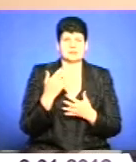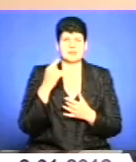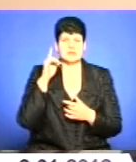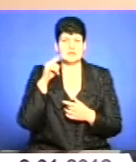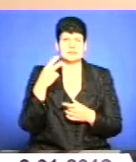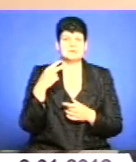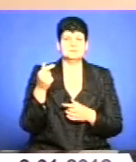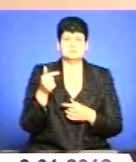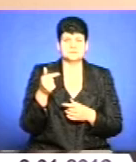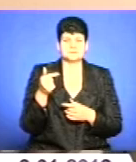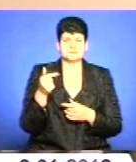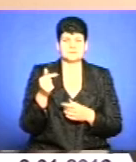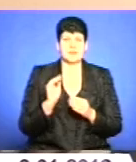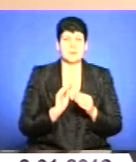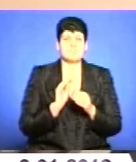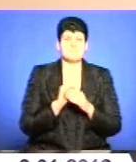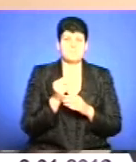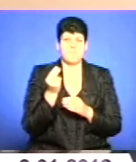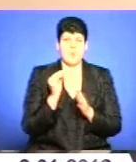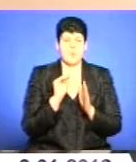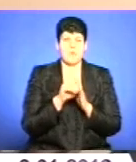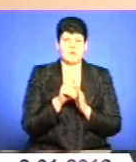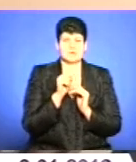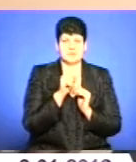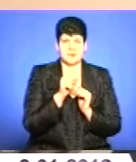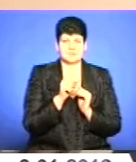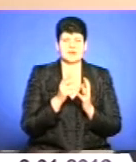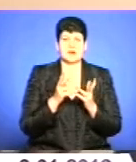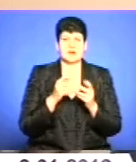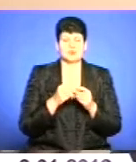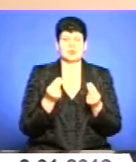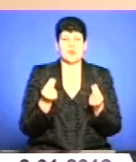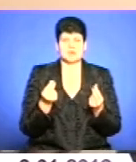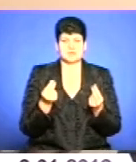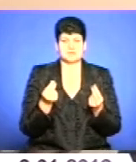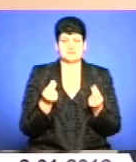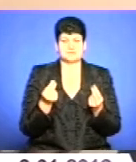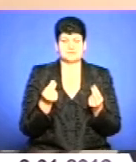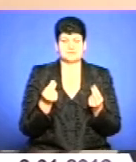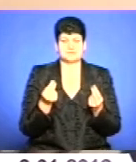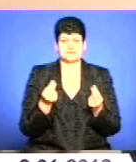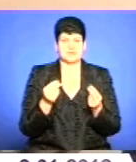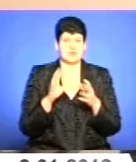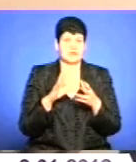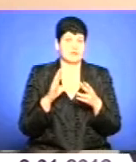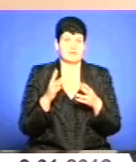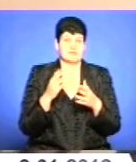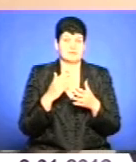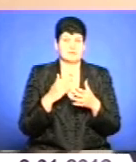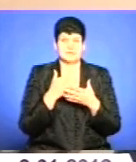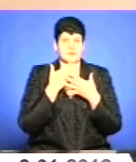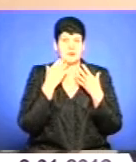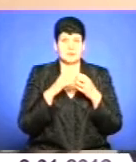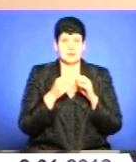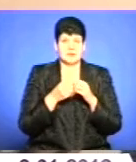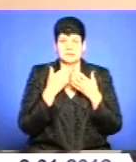20 гривень. Поповнити собі тоді тут там на рахуночок кошти і всі проблеми. І